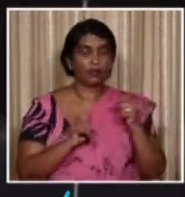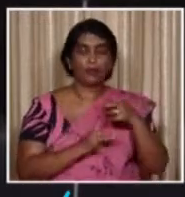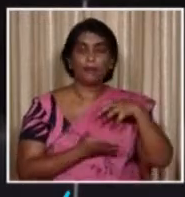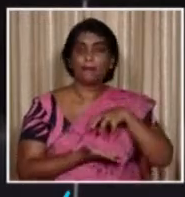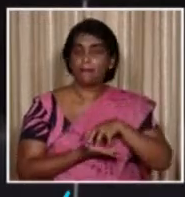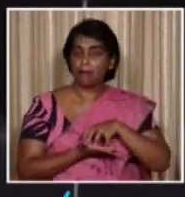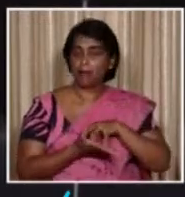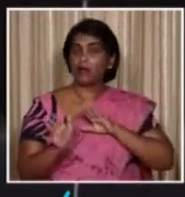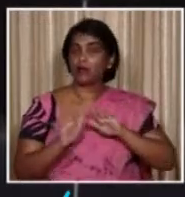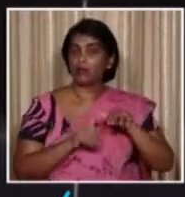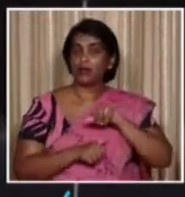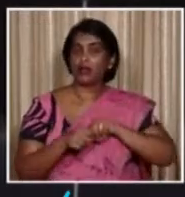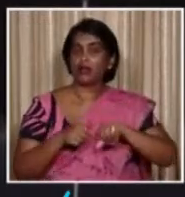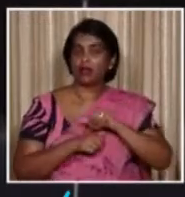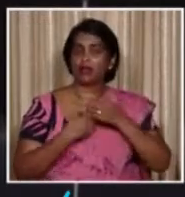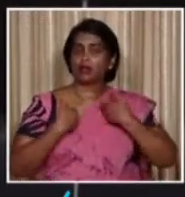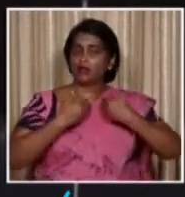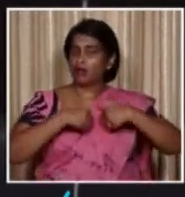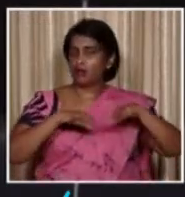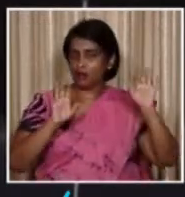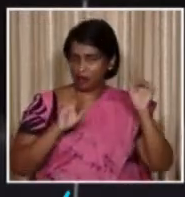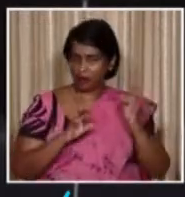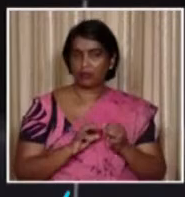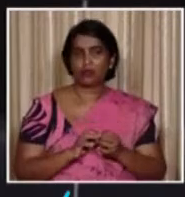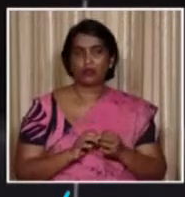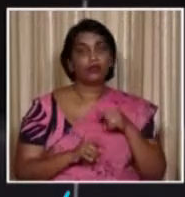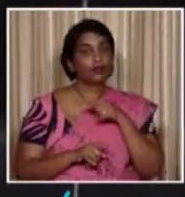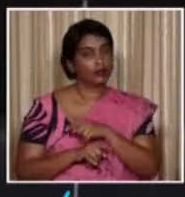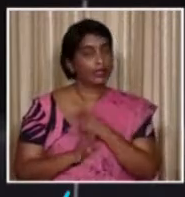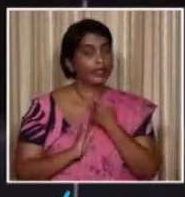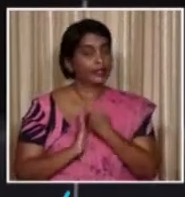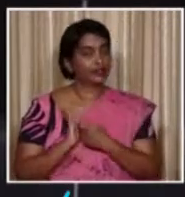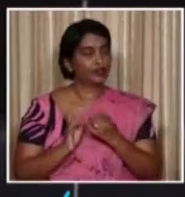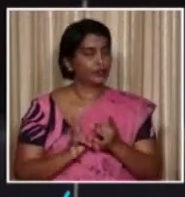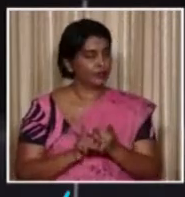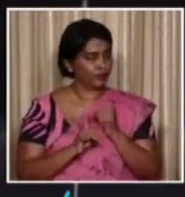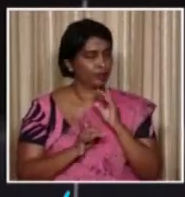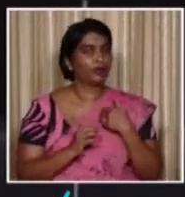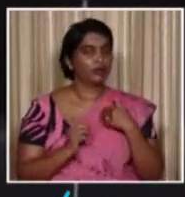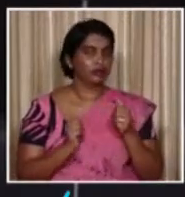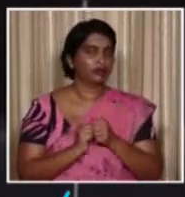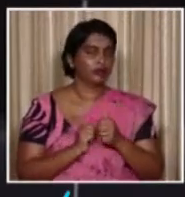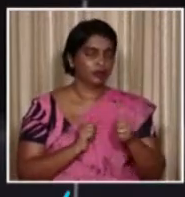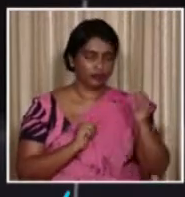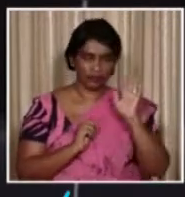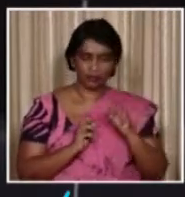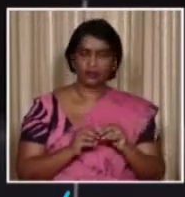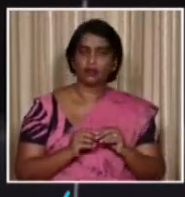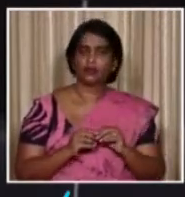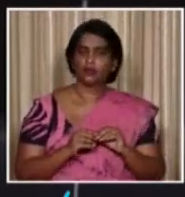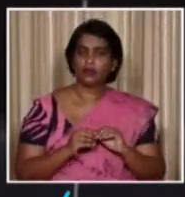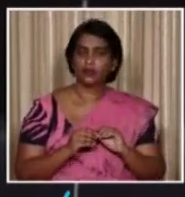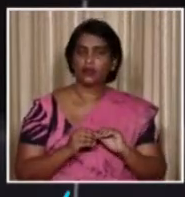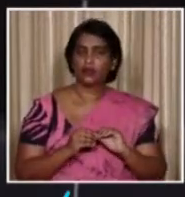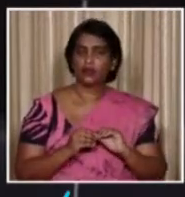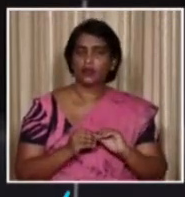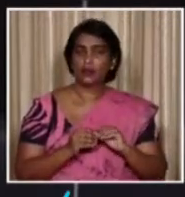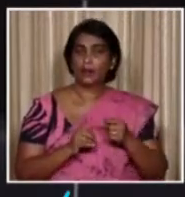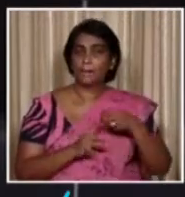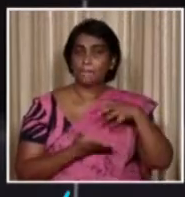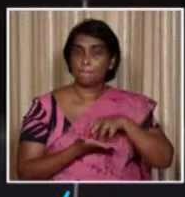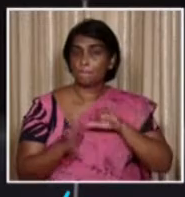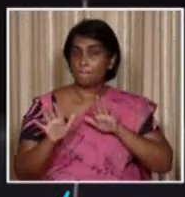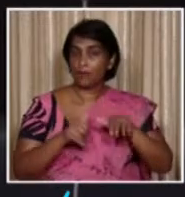පාලන ආයතන විසුරුව හැරියේ. ඉතින් ඒ නීති අනුව අපි කටයුතු කරගෙන යනවා. පළාත් පාලන ආයතන